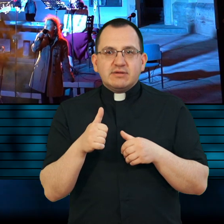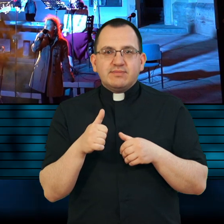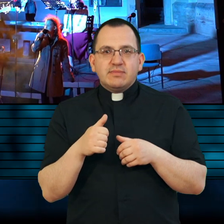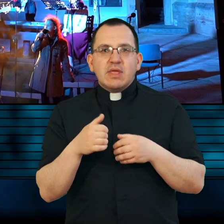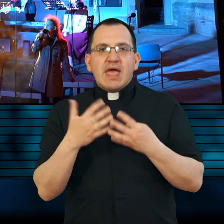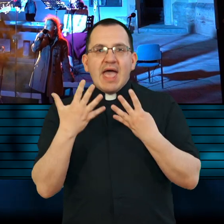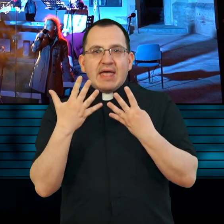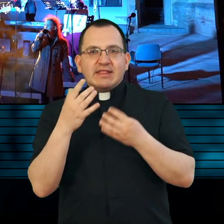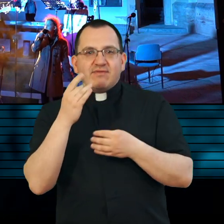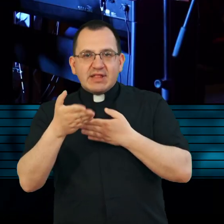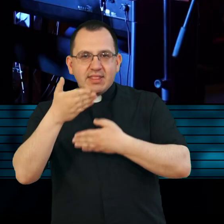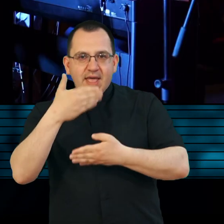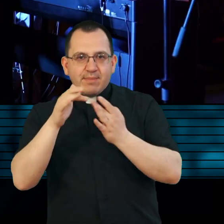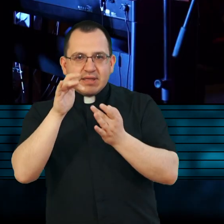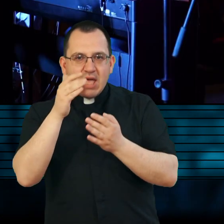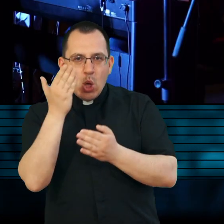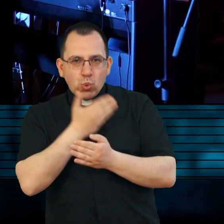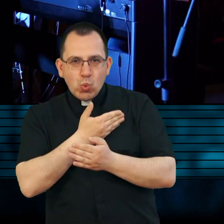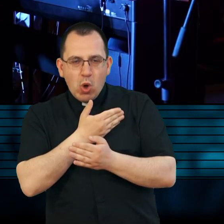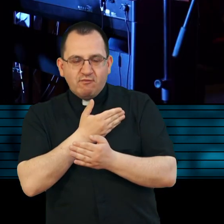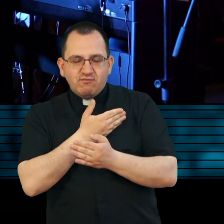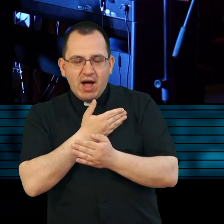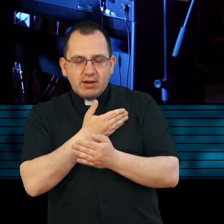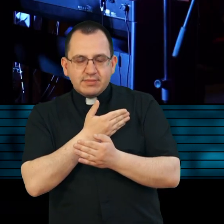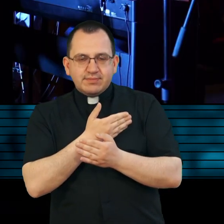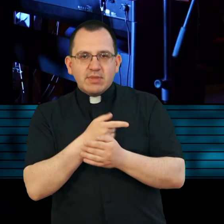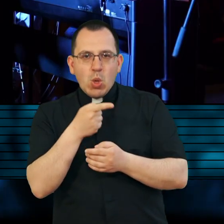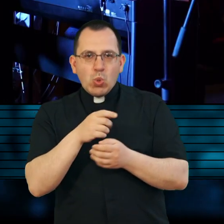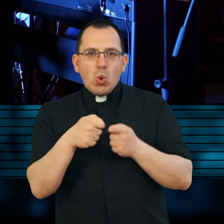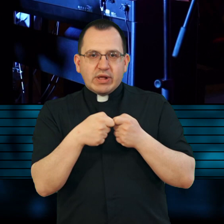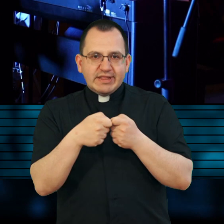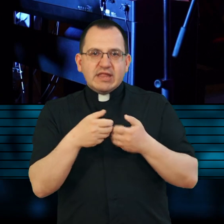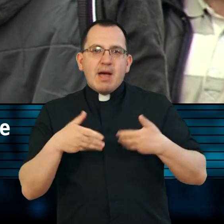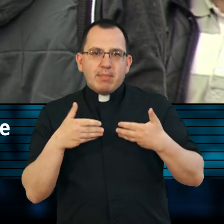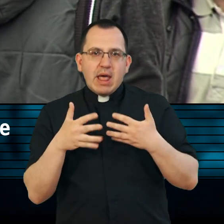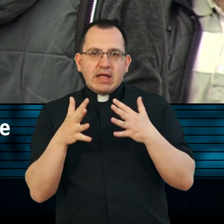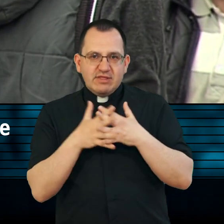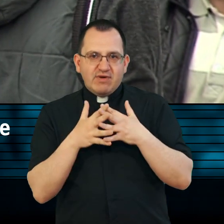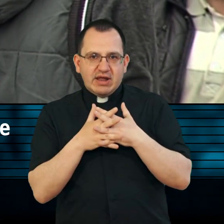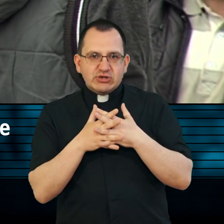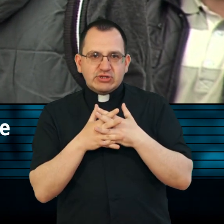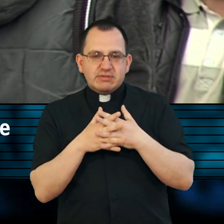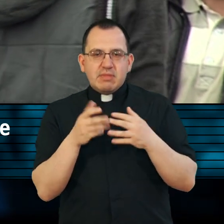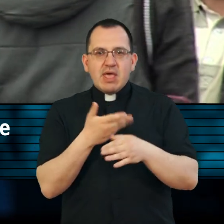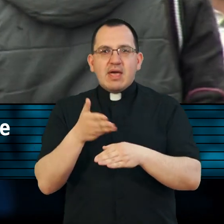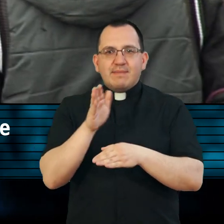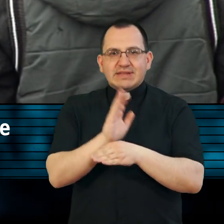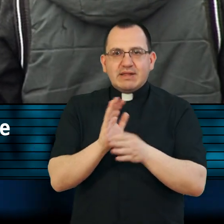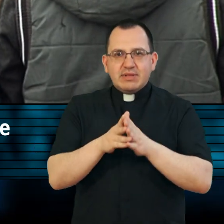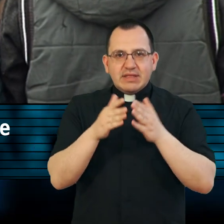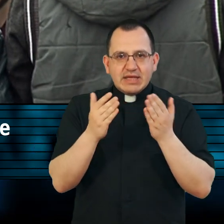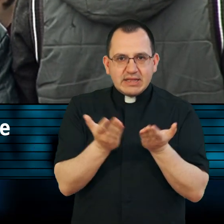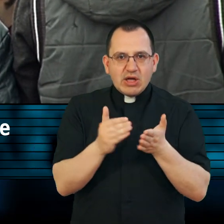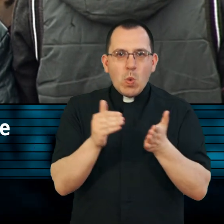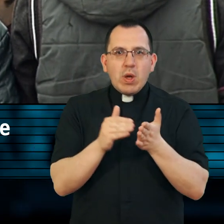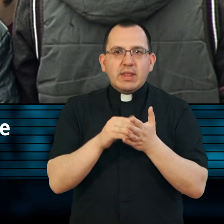devetnica u Varaždinu u organizaciji Ureda za pastoral mladih Varaždinske biskupije. Predstavljanje knjige Treba dignuti